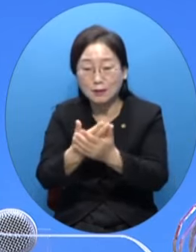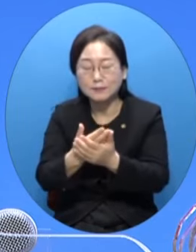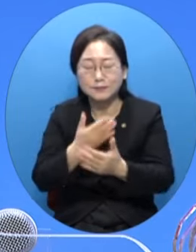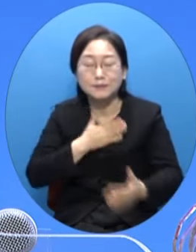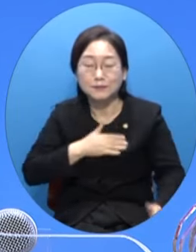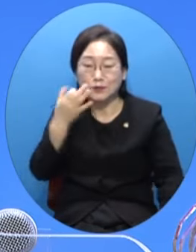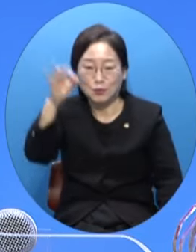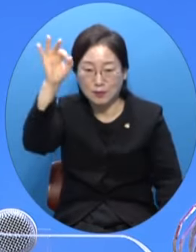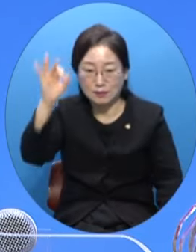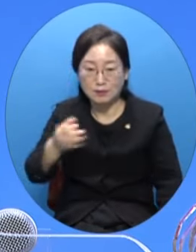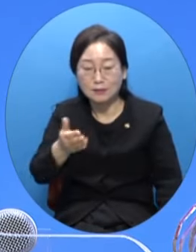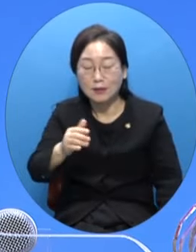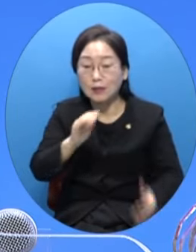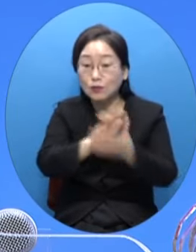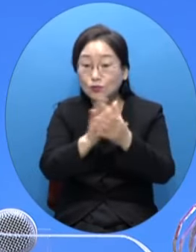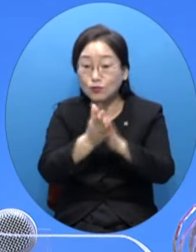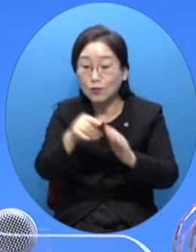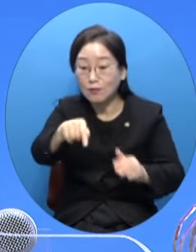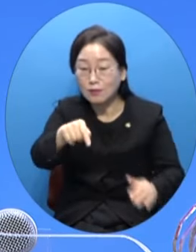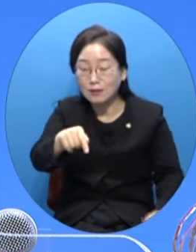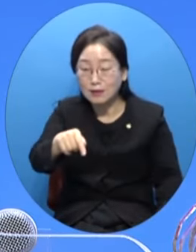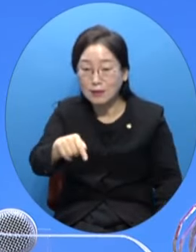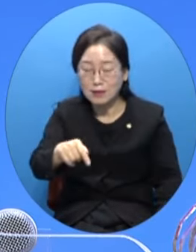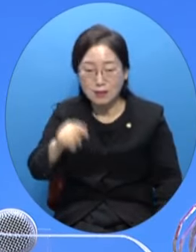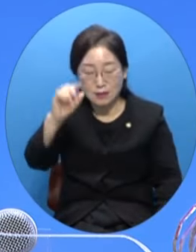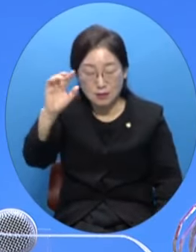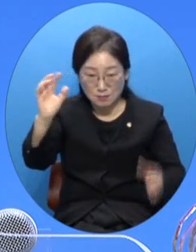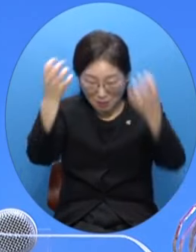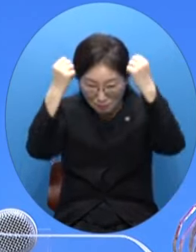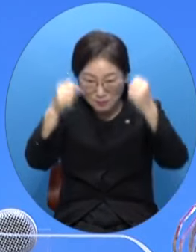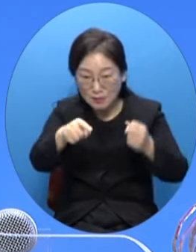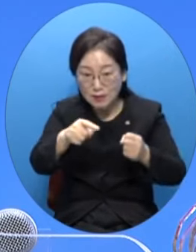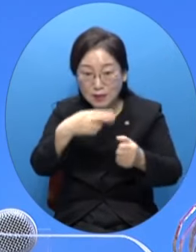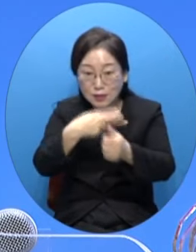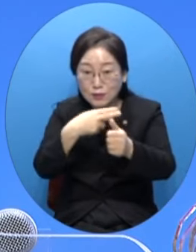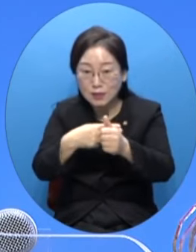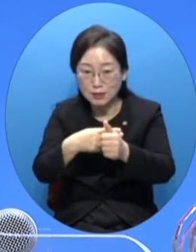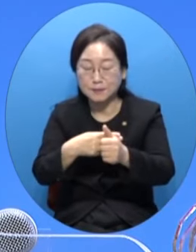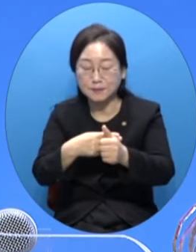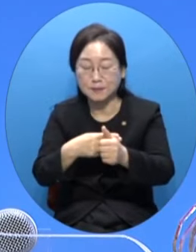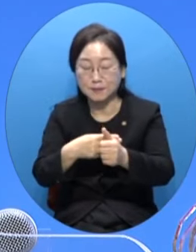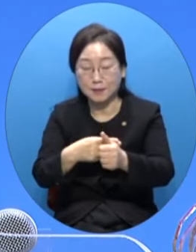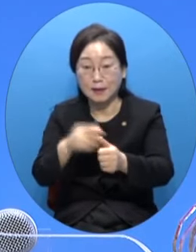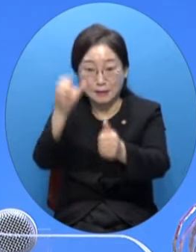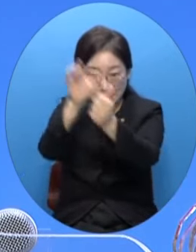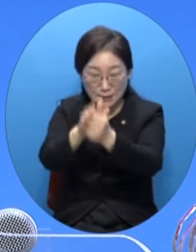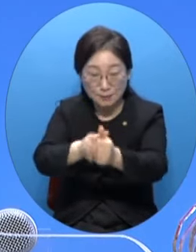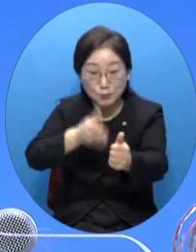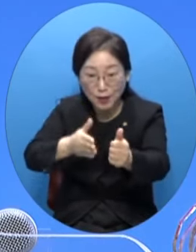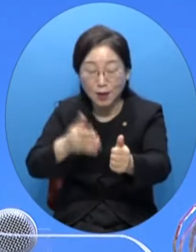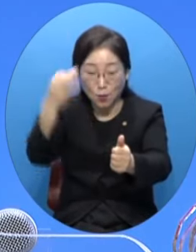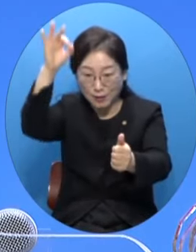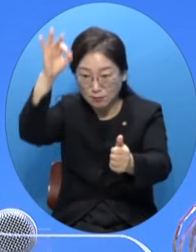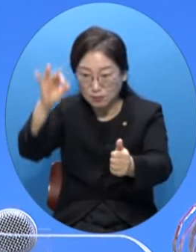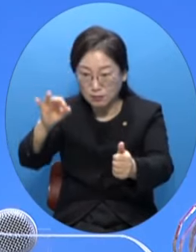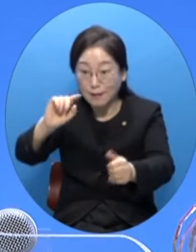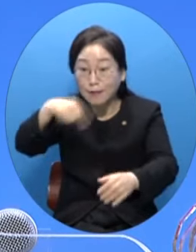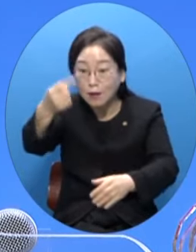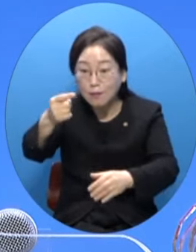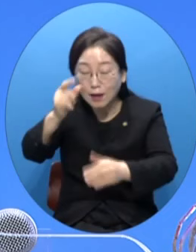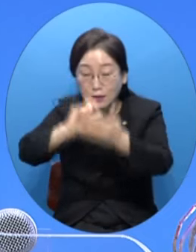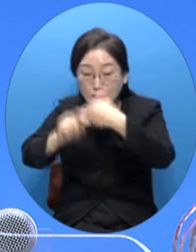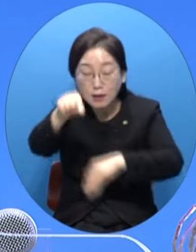그 유치원에서 가장 베테랑인 선생님이 그 아이를 맡아주기로 하고 입학을 했는데 가보니까 다음날